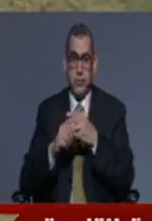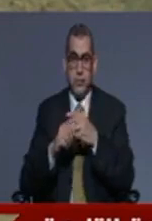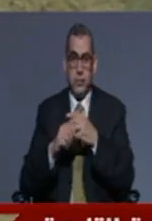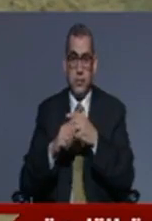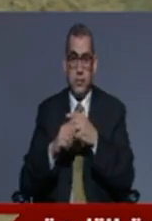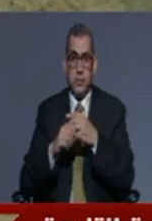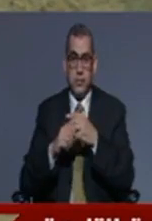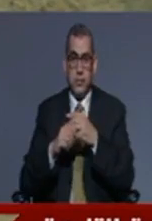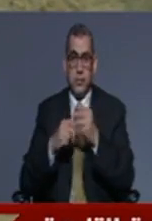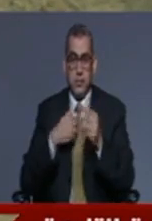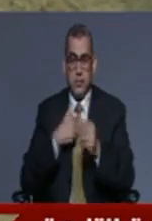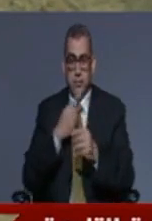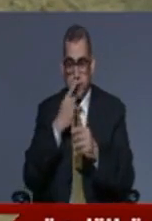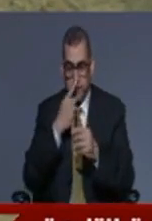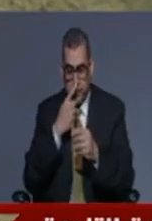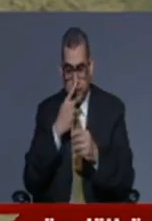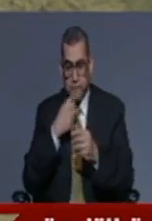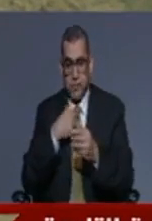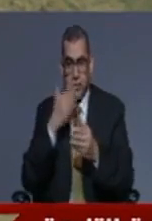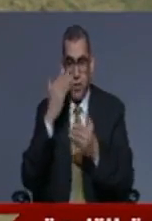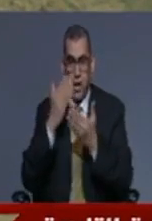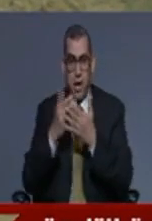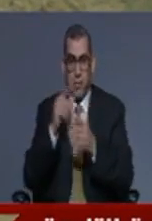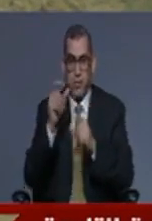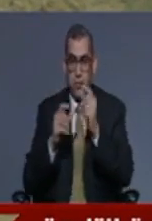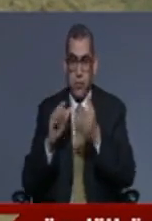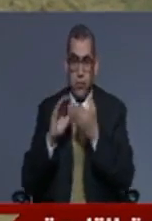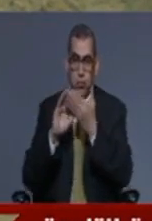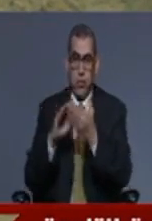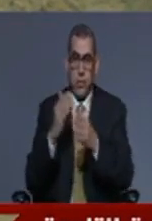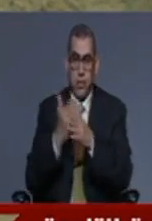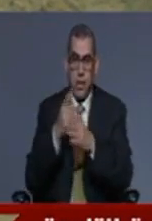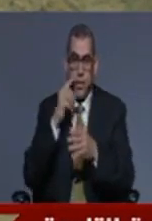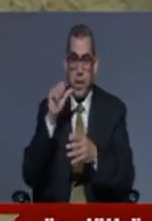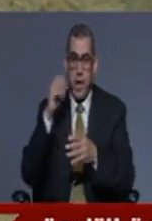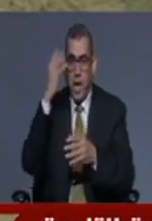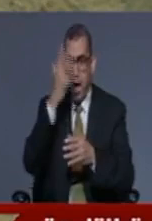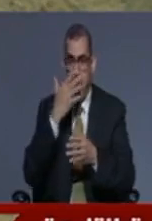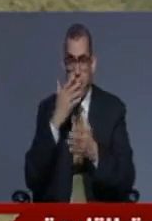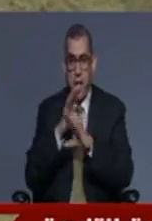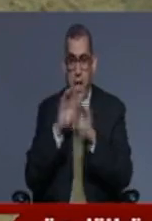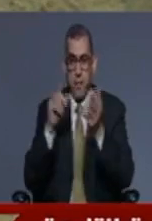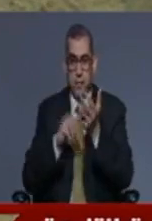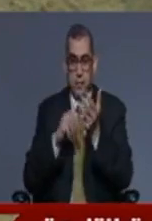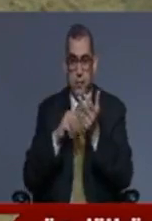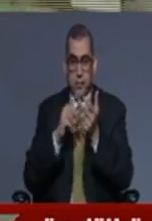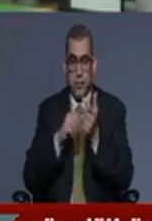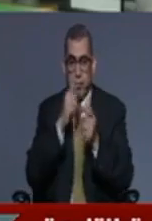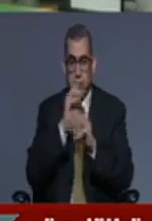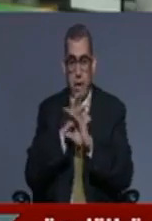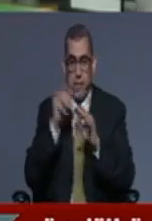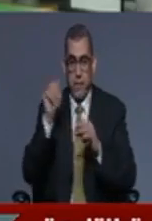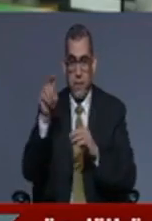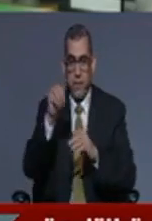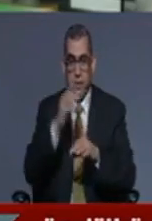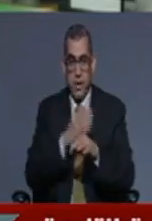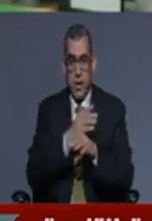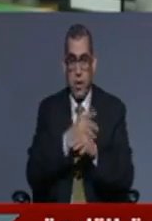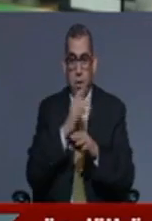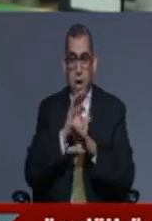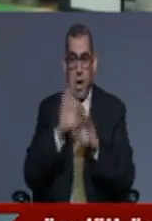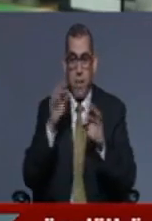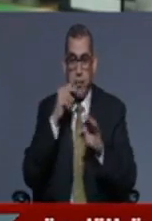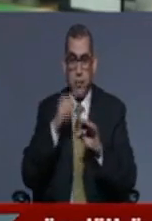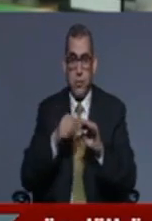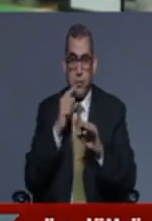أثني على المساهمة الرائعة التي قامت بها مفوضية الاتحاد الأفريقي في جميع الترتيبات والقيام بما هو مطلوب من